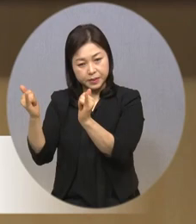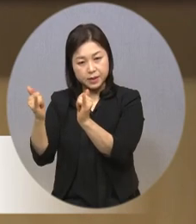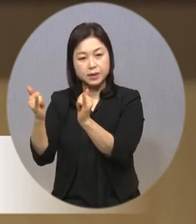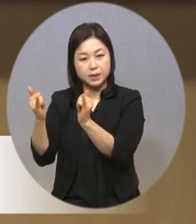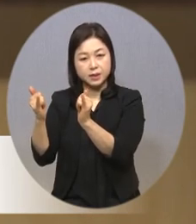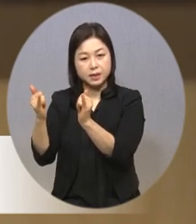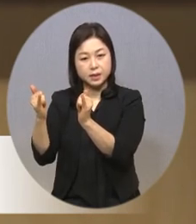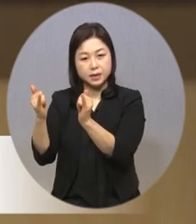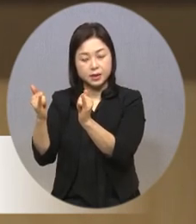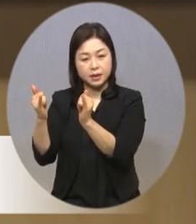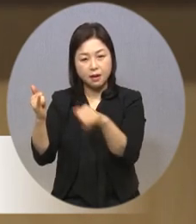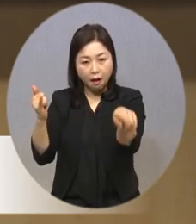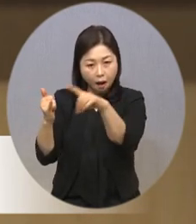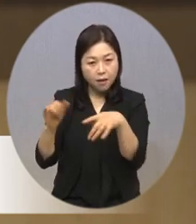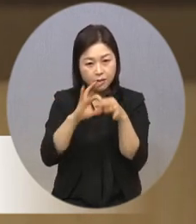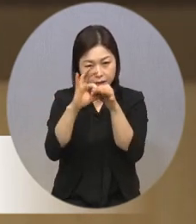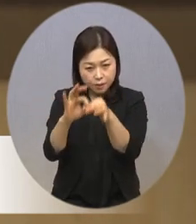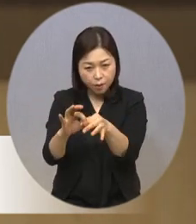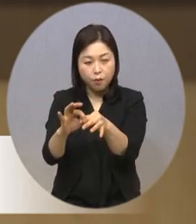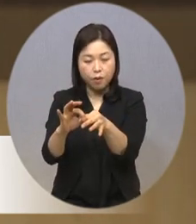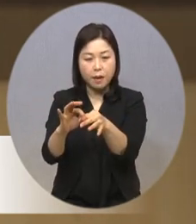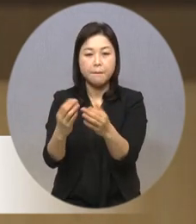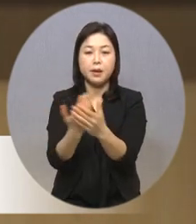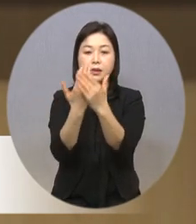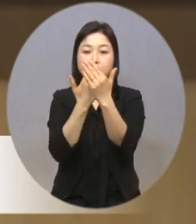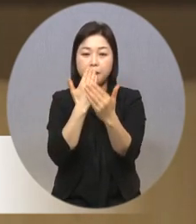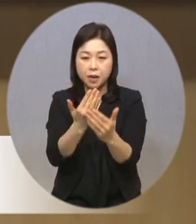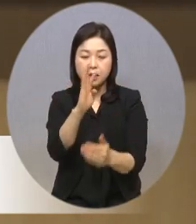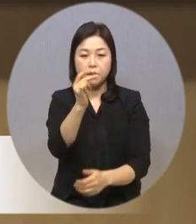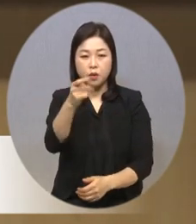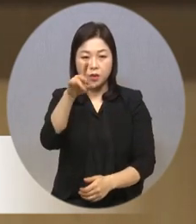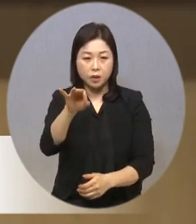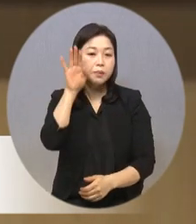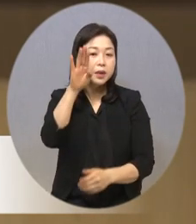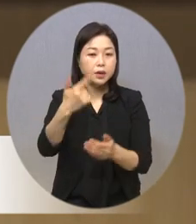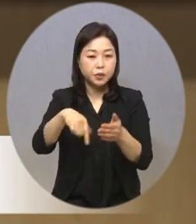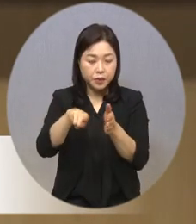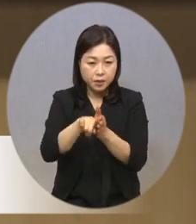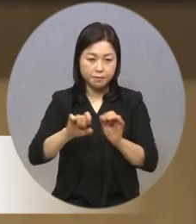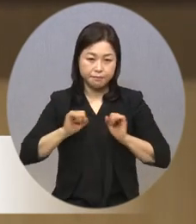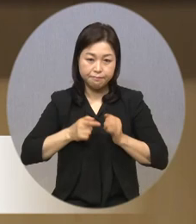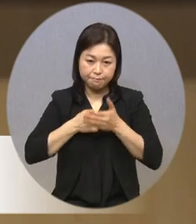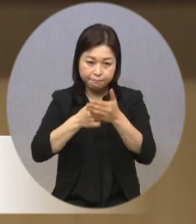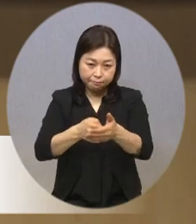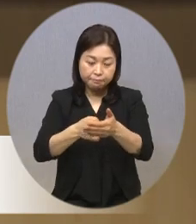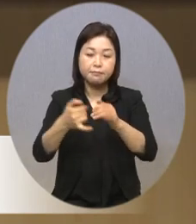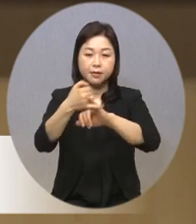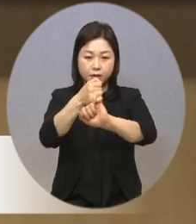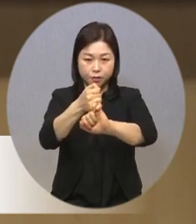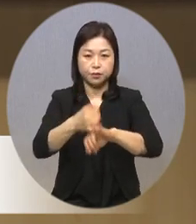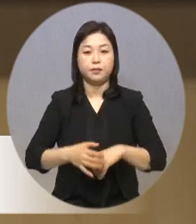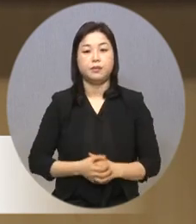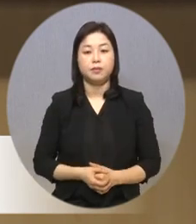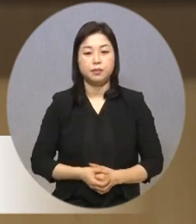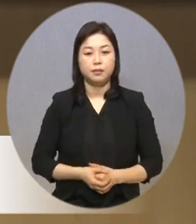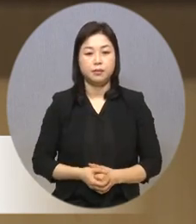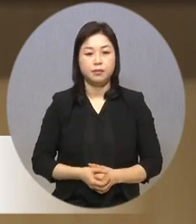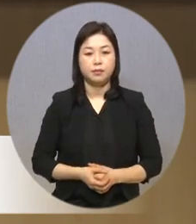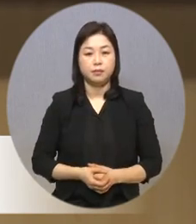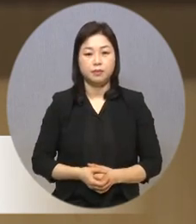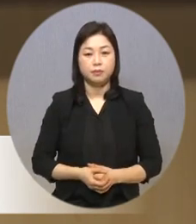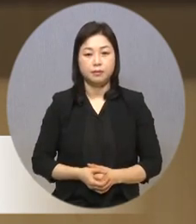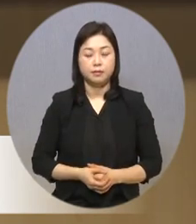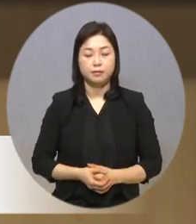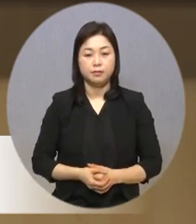아우러 지속가능한 보령시 미래를 향해 힘차게 전진하겠다는 약속을 드립니다.